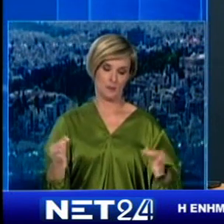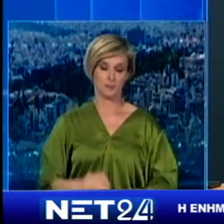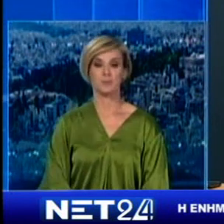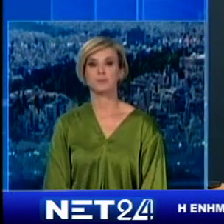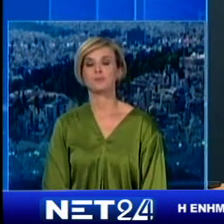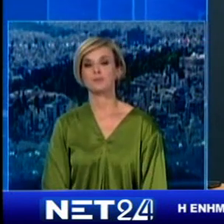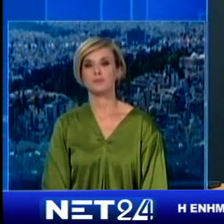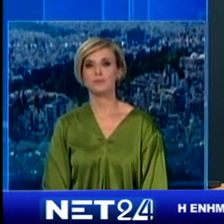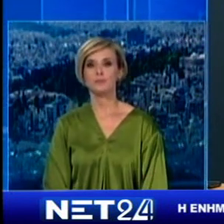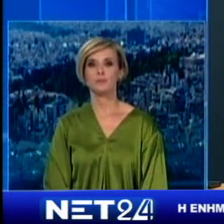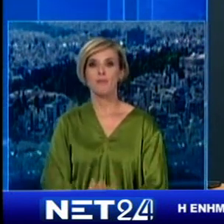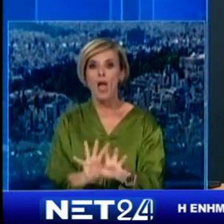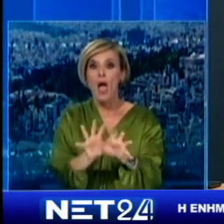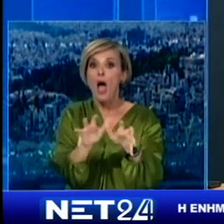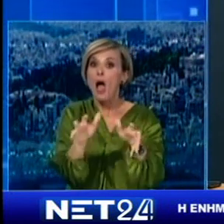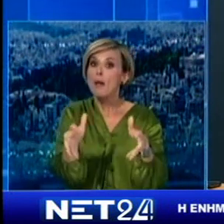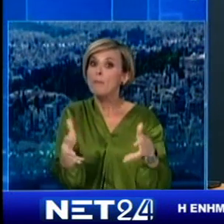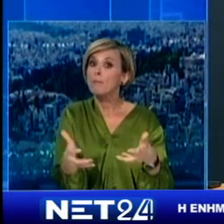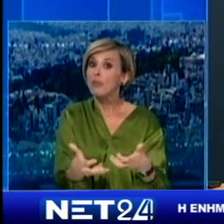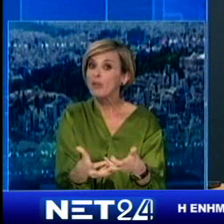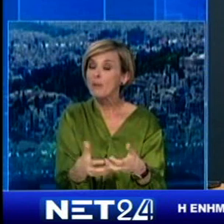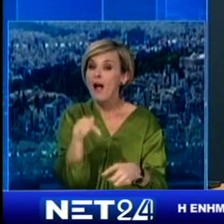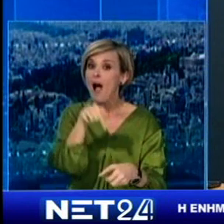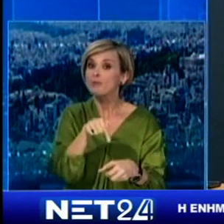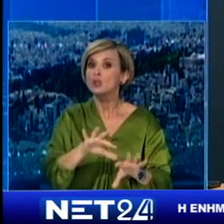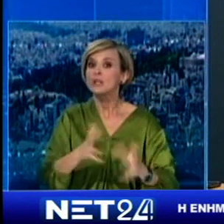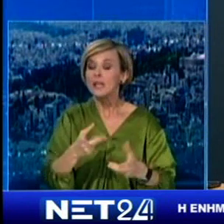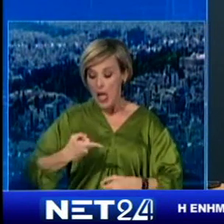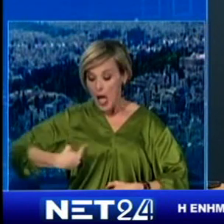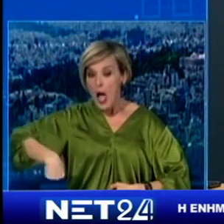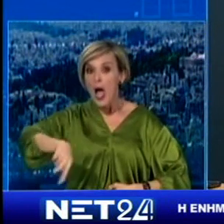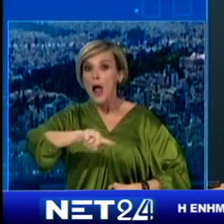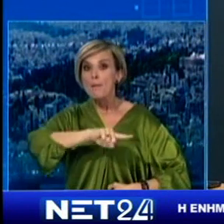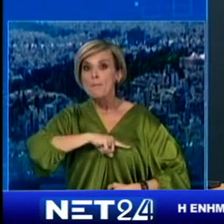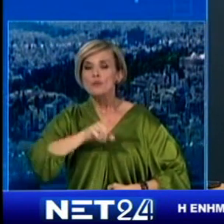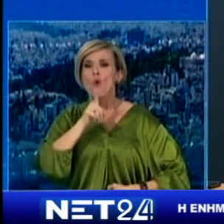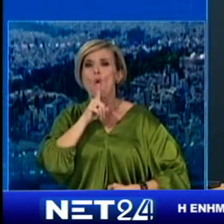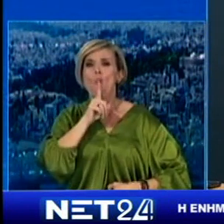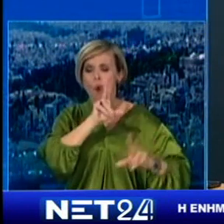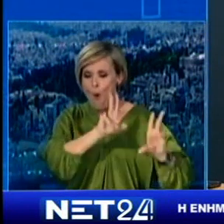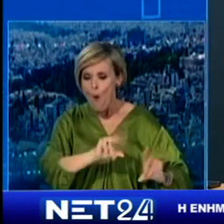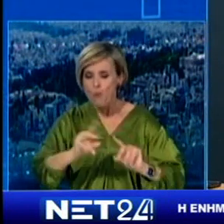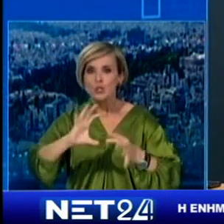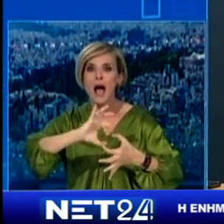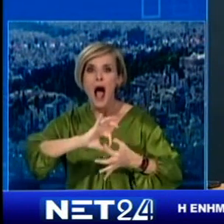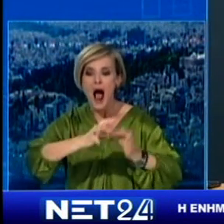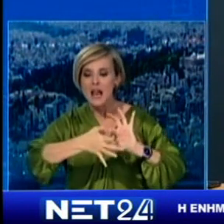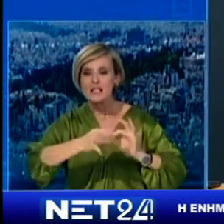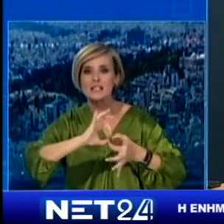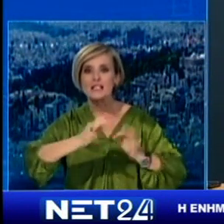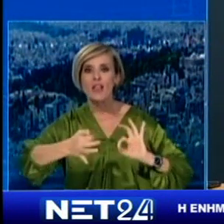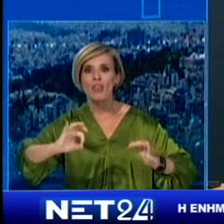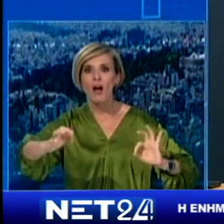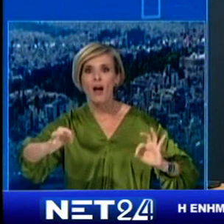Η επιδημία μας υπενθυμίζει ότι είμαστε στο εμείς. Είμαστε τμήματα μιας αλυσίδας και ότι η αλυσίδα είναι τόσο δυνατή όσο πιο αδύναμος κρίκος